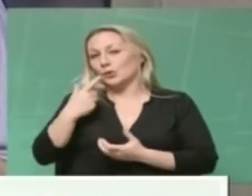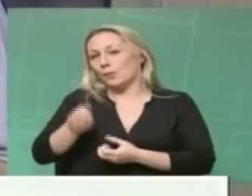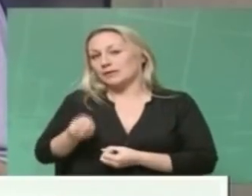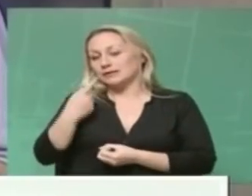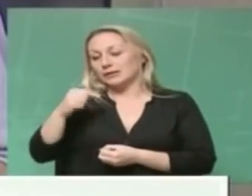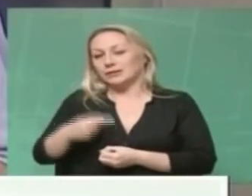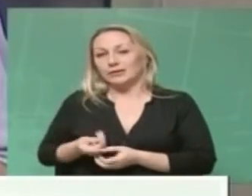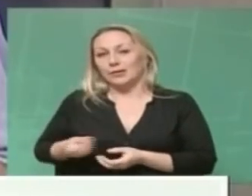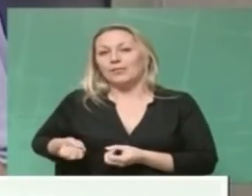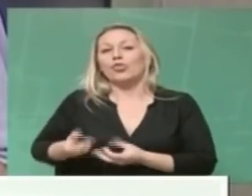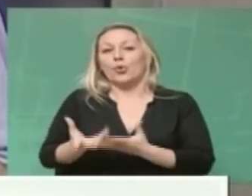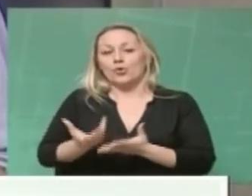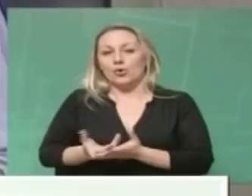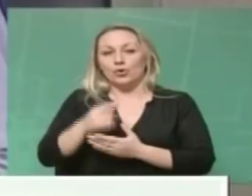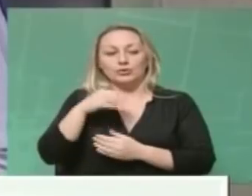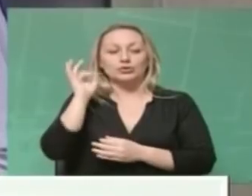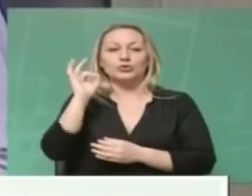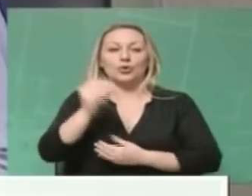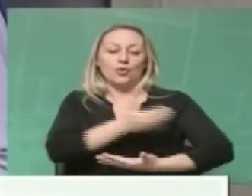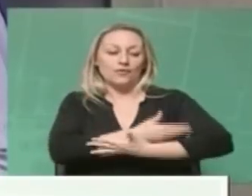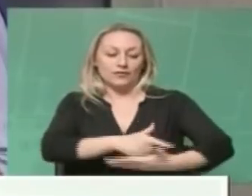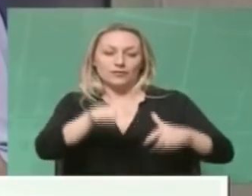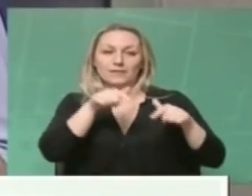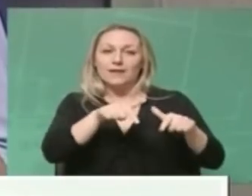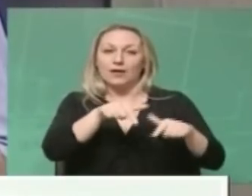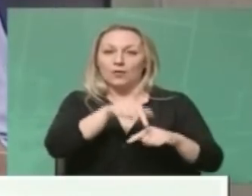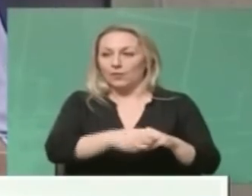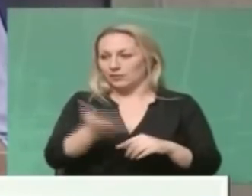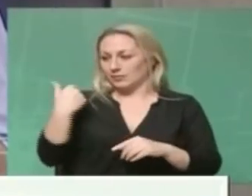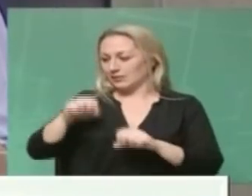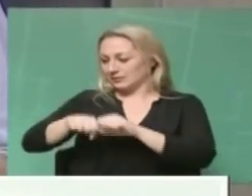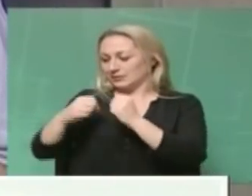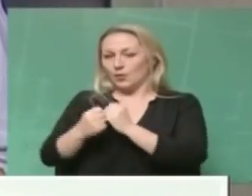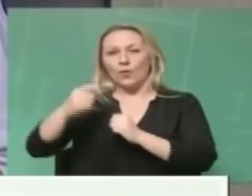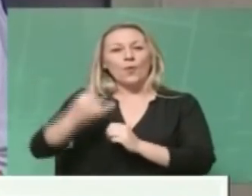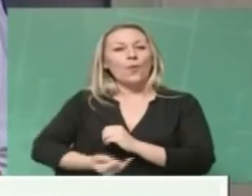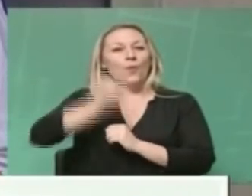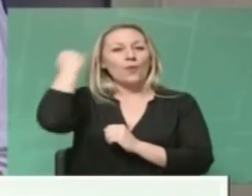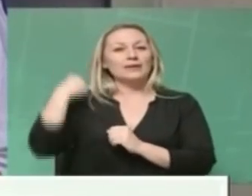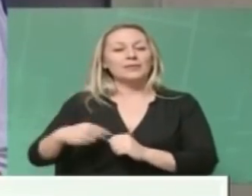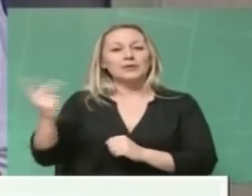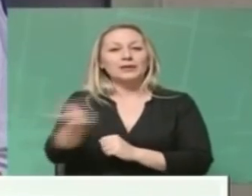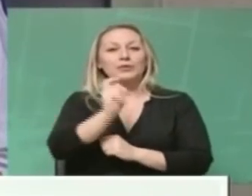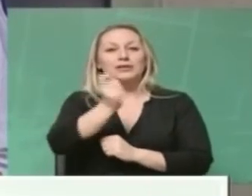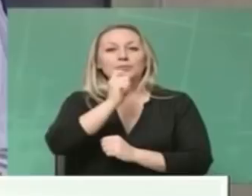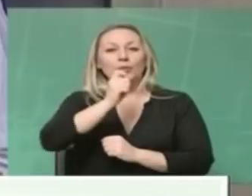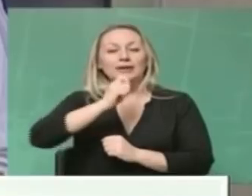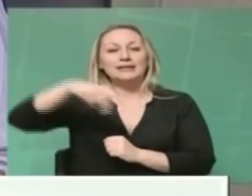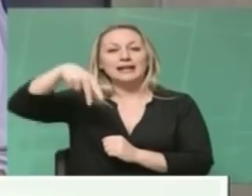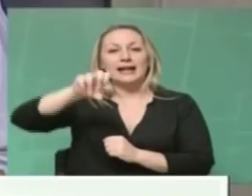για κάθε βρεφονηπιακό σταθμό. Θυμάμαι στην προηγούμενη συνεδρίαση μόλις τον Πέτρο Τολεκάκη να λέει ότι θα καταφέρουμε να βρούμε χρήματα